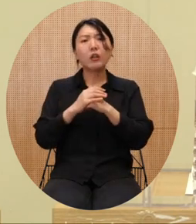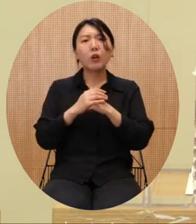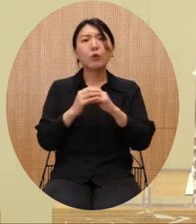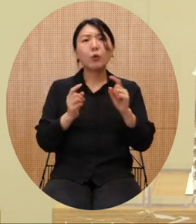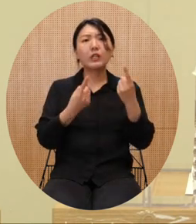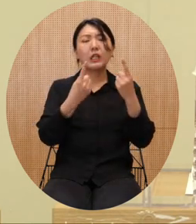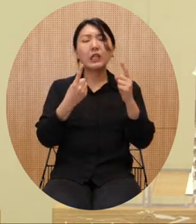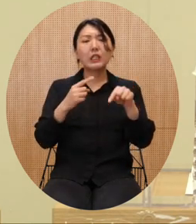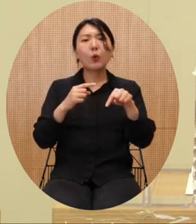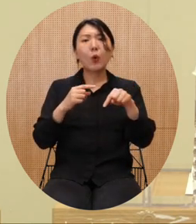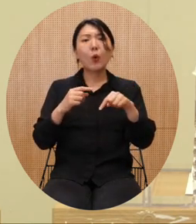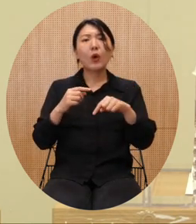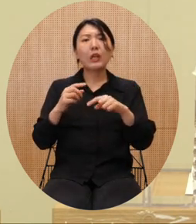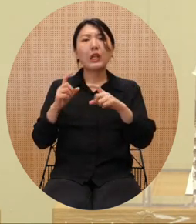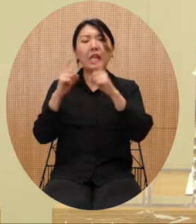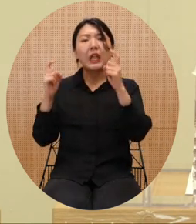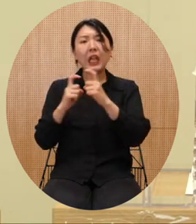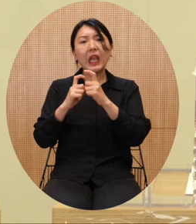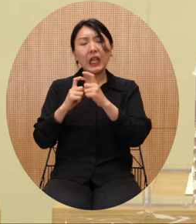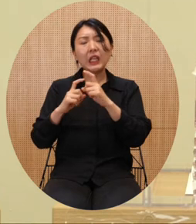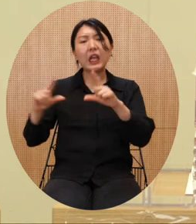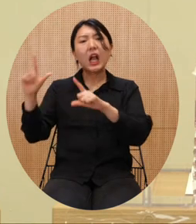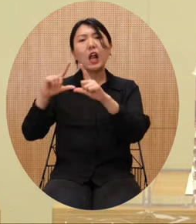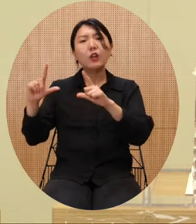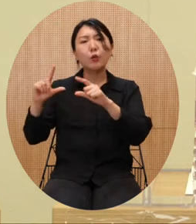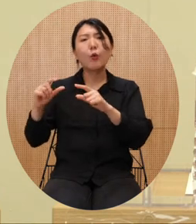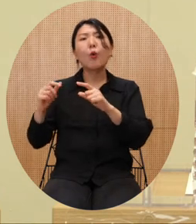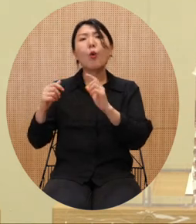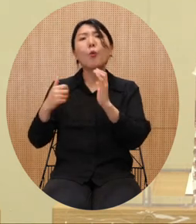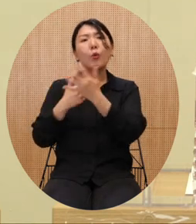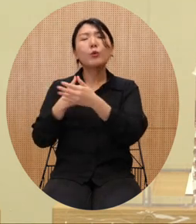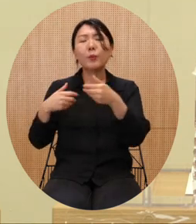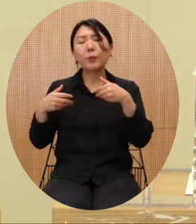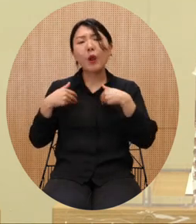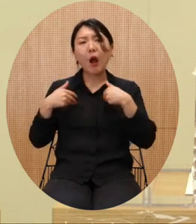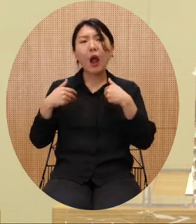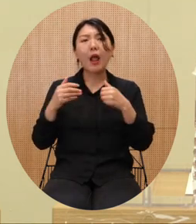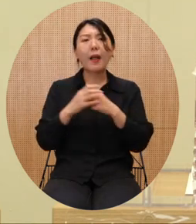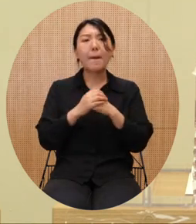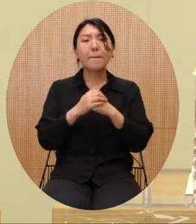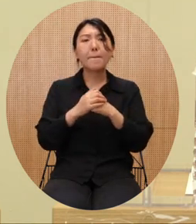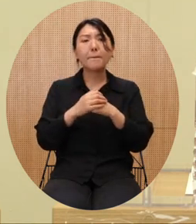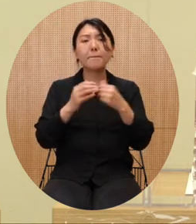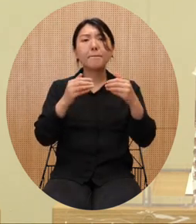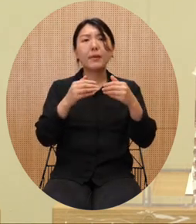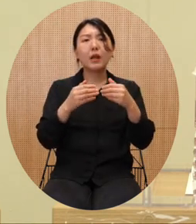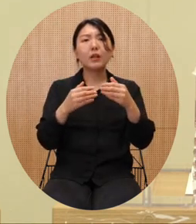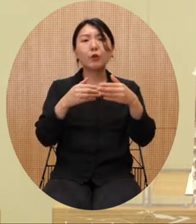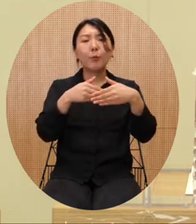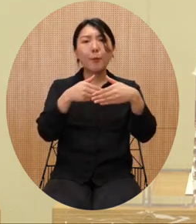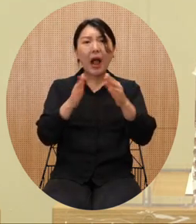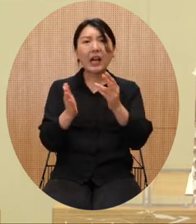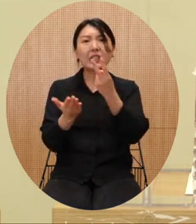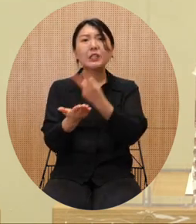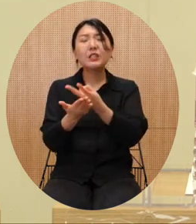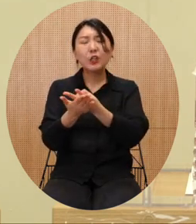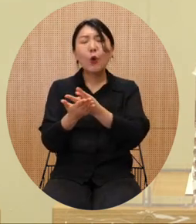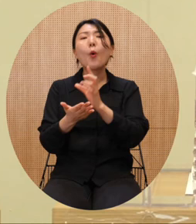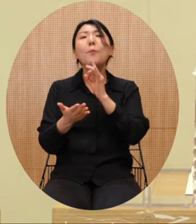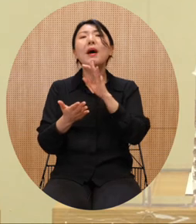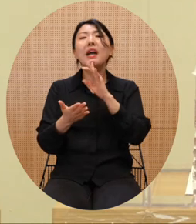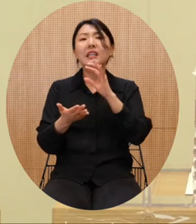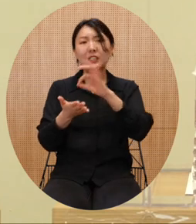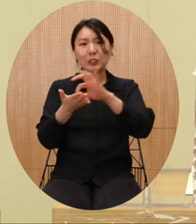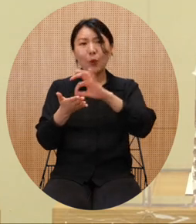있고 동시에 사생활에 대한 욕구도 증가하고 있습니다. 전체 면적 기준의 상향, 방은 침실로 한정하고